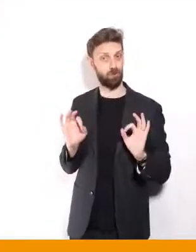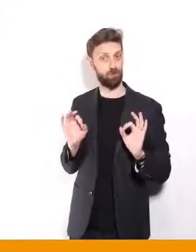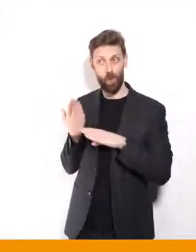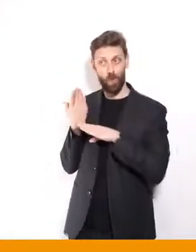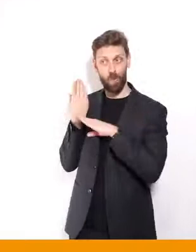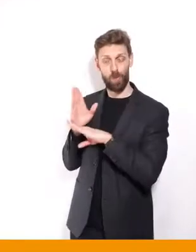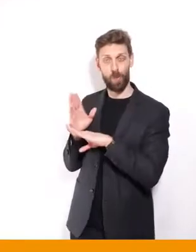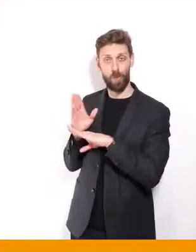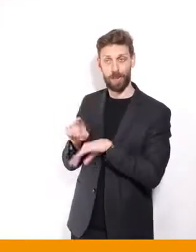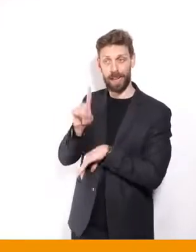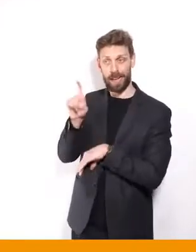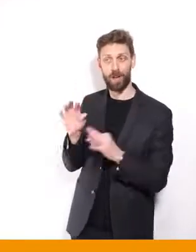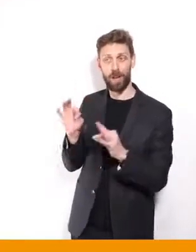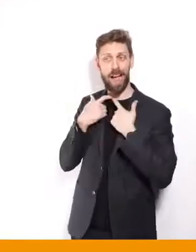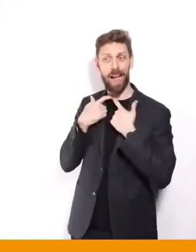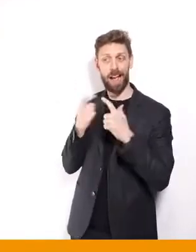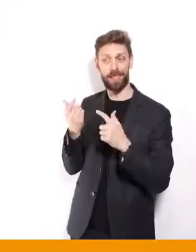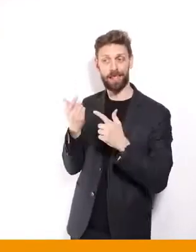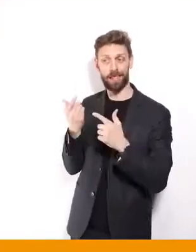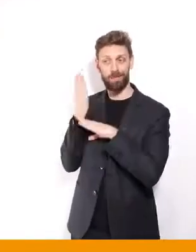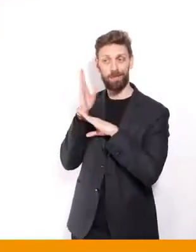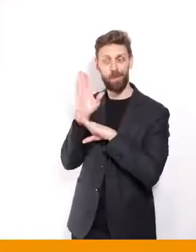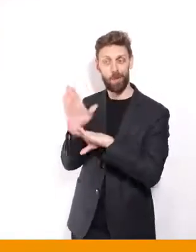justement l'accessibilité.